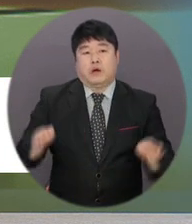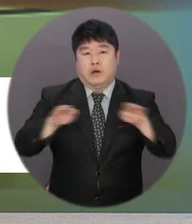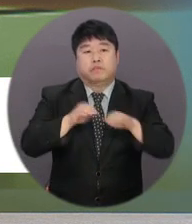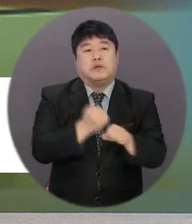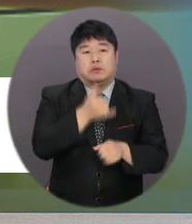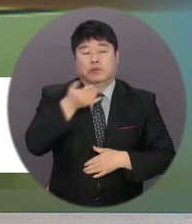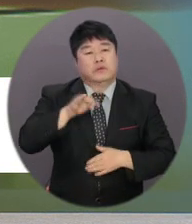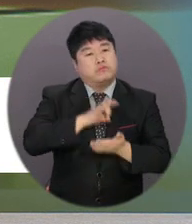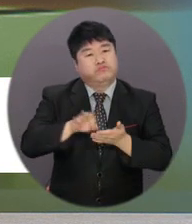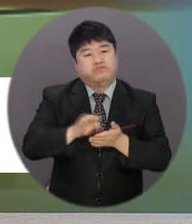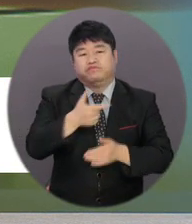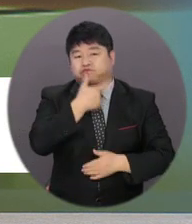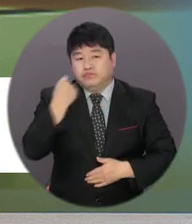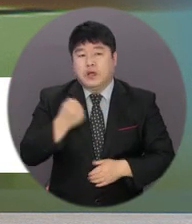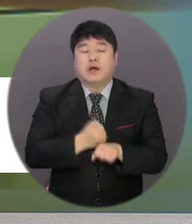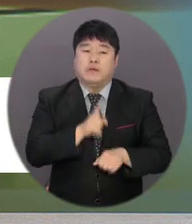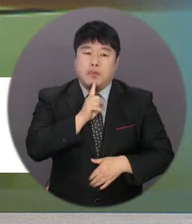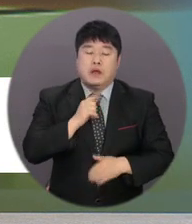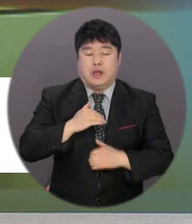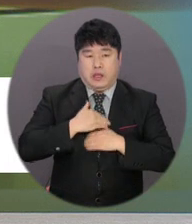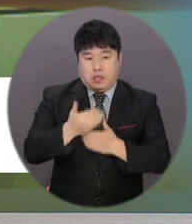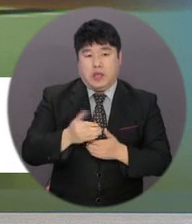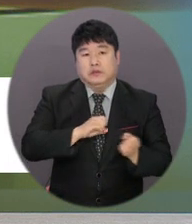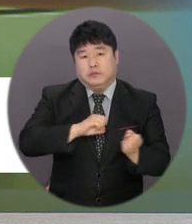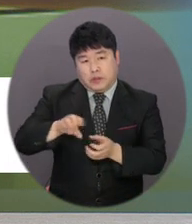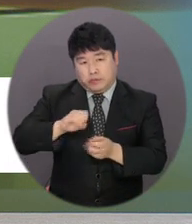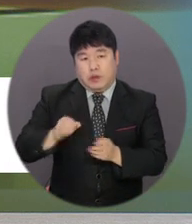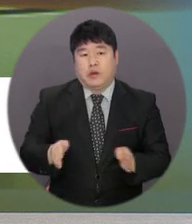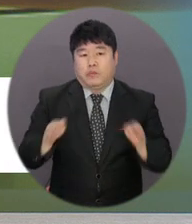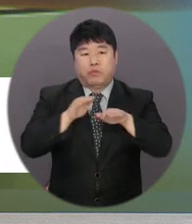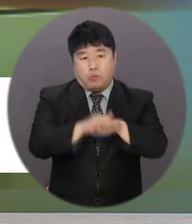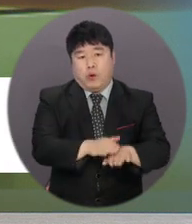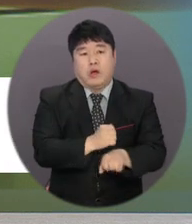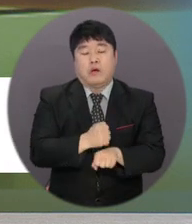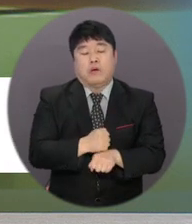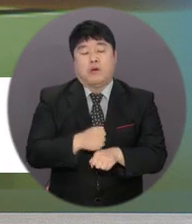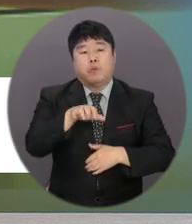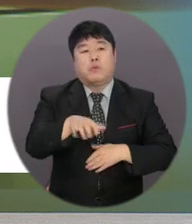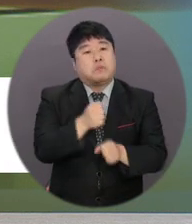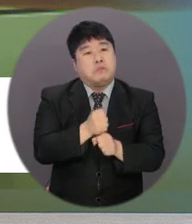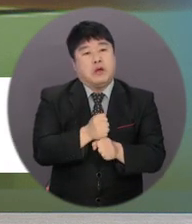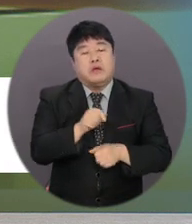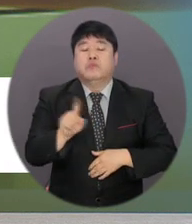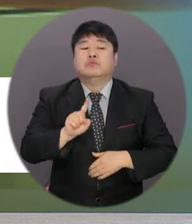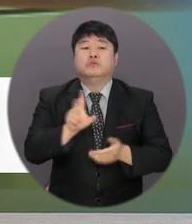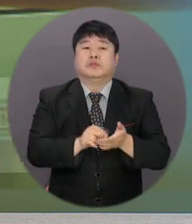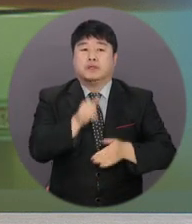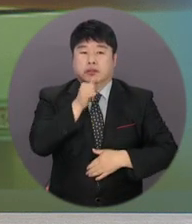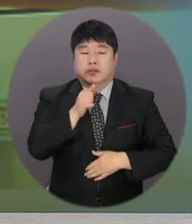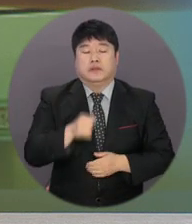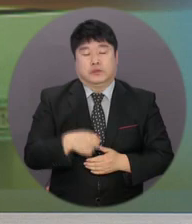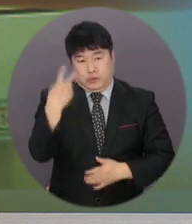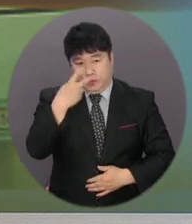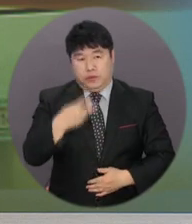그런데 이용률이 저조하다고 하는데요. 안심택배 보관함의 위치 선정 때문이라는데 어떤 문제가 있는 건지 이다현